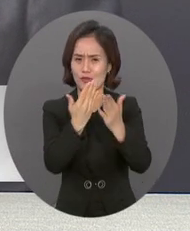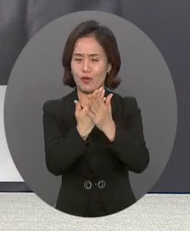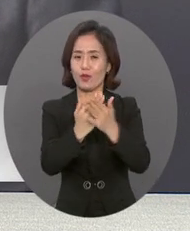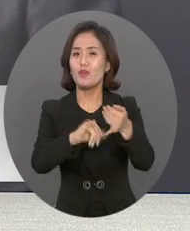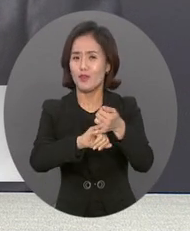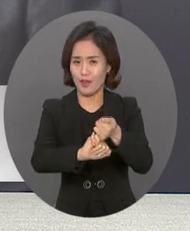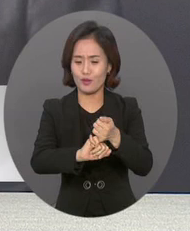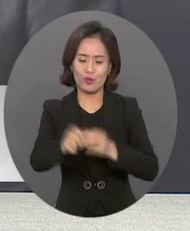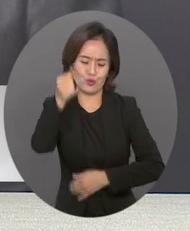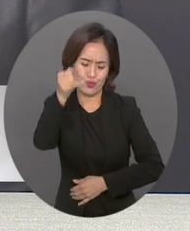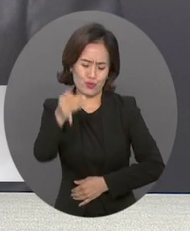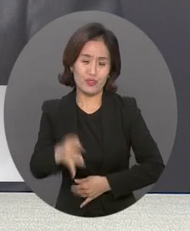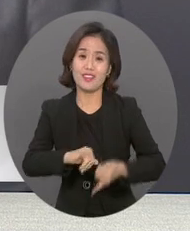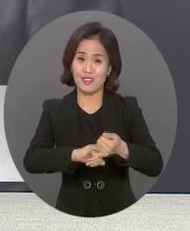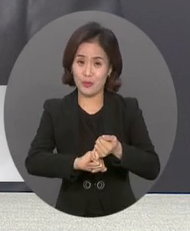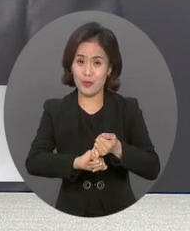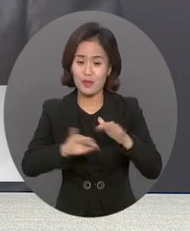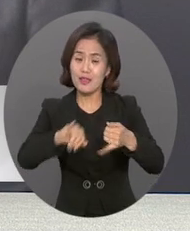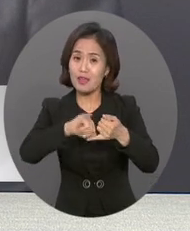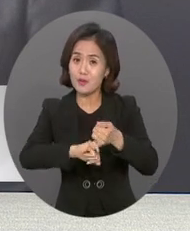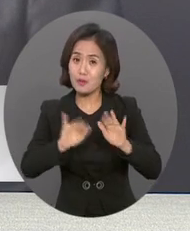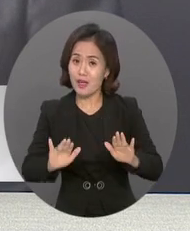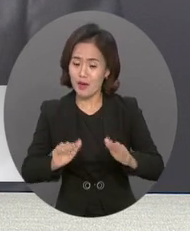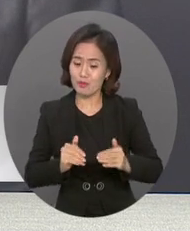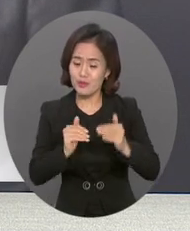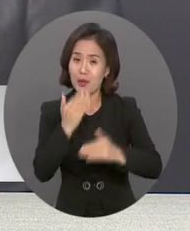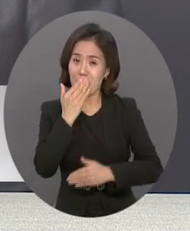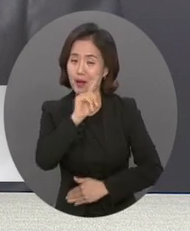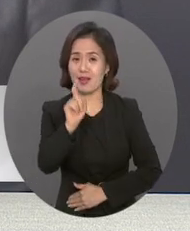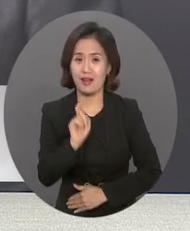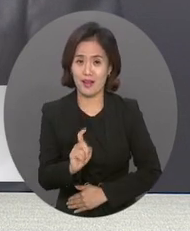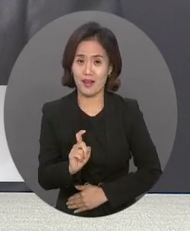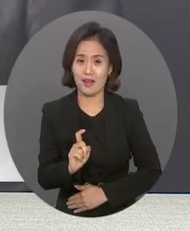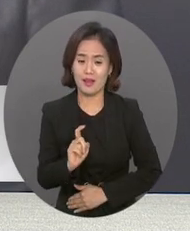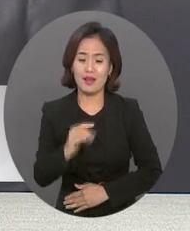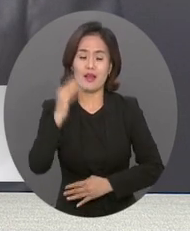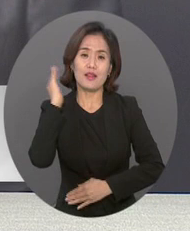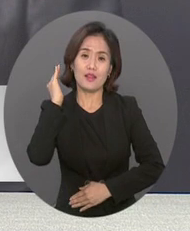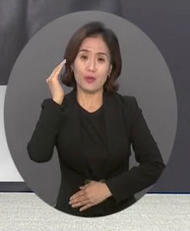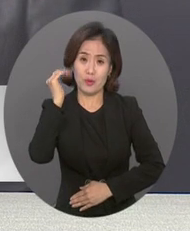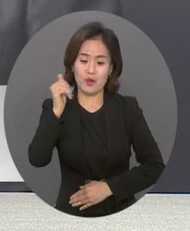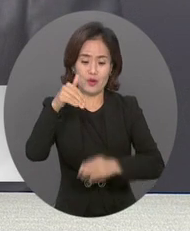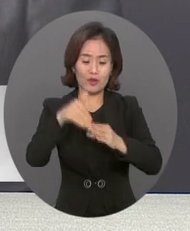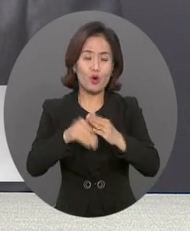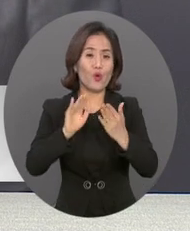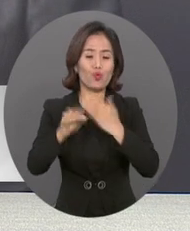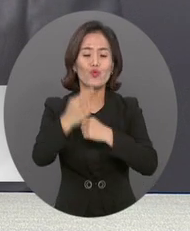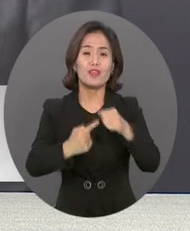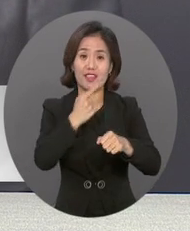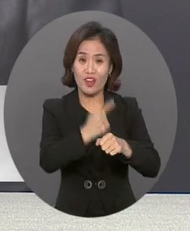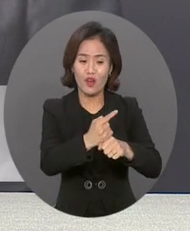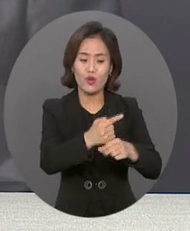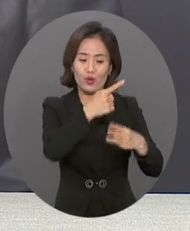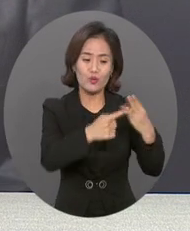이뤄내겠다며 여러 차례 약속했는데요. 이 약속은 잘 지켜지고 있을까요? 대선 1년, 윤석열 대통령과 호남의